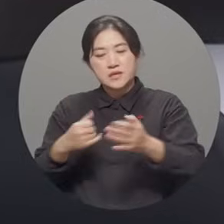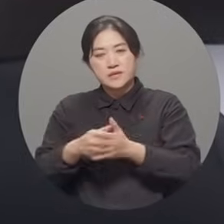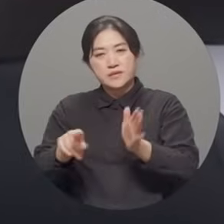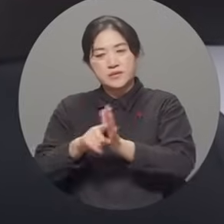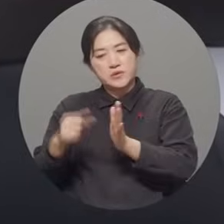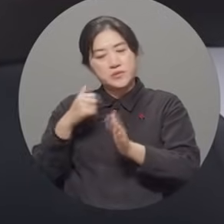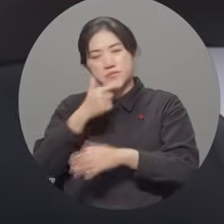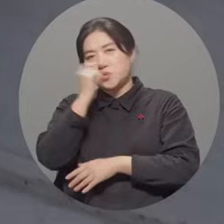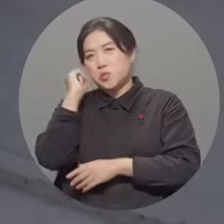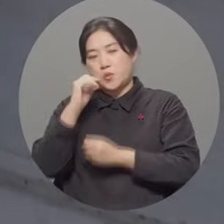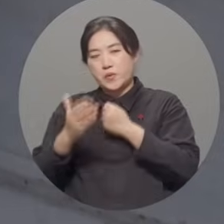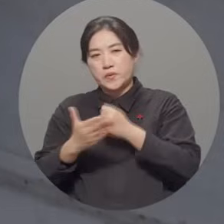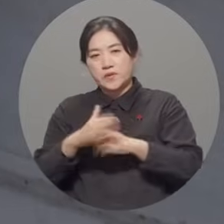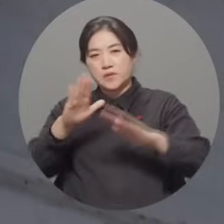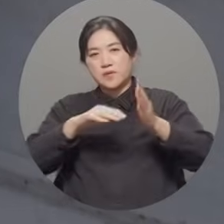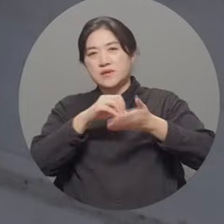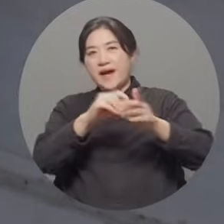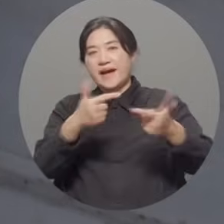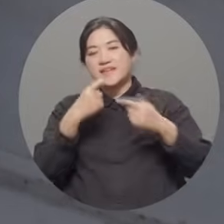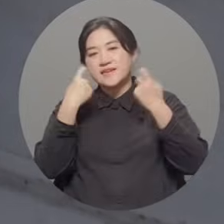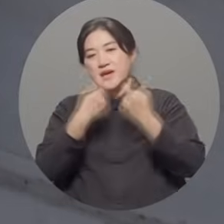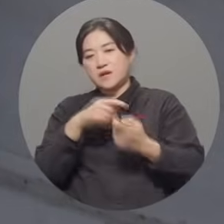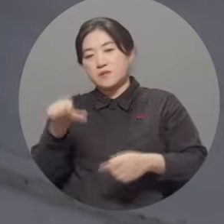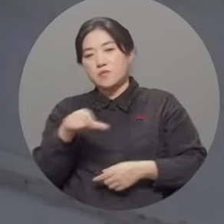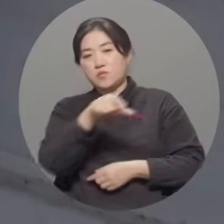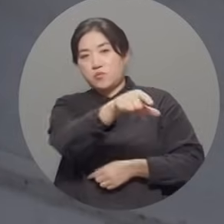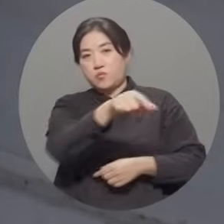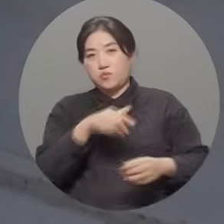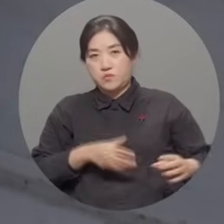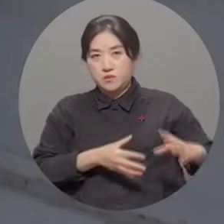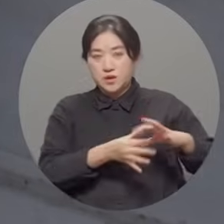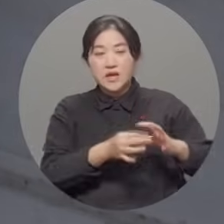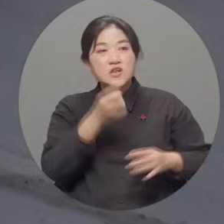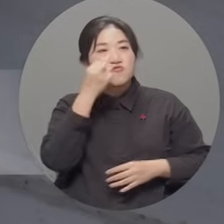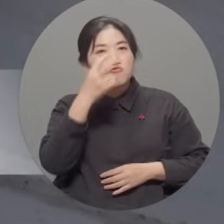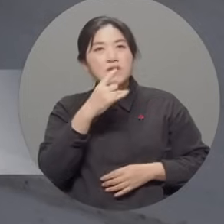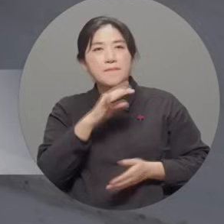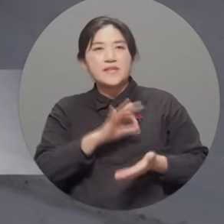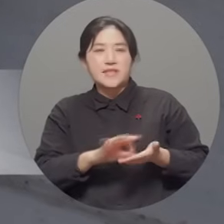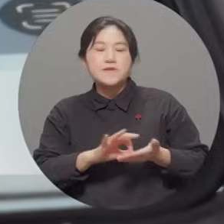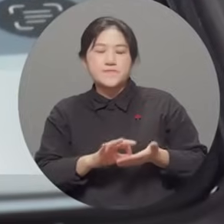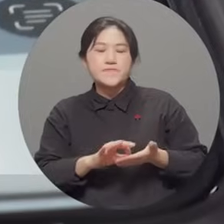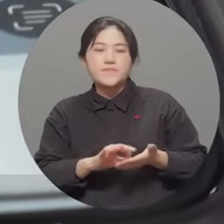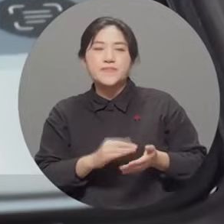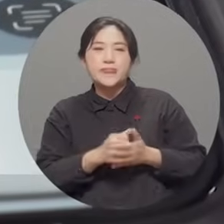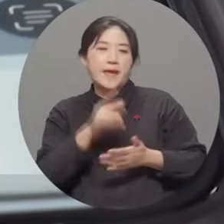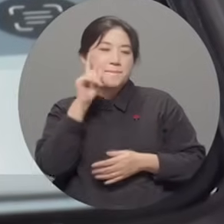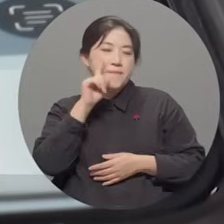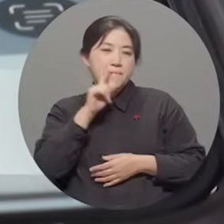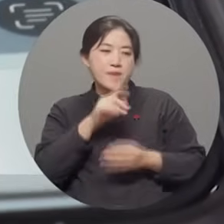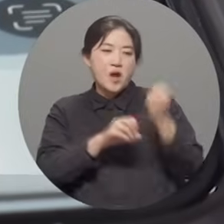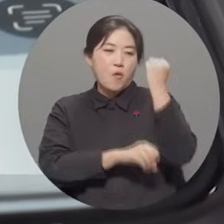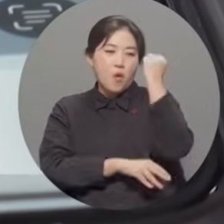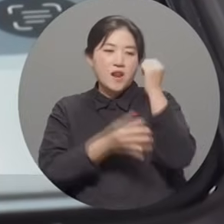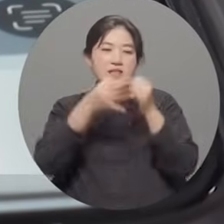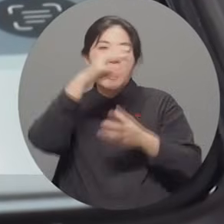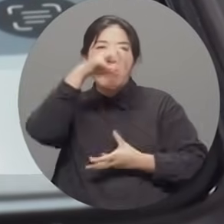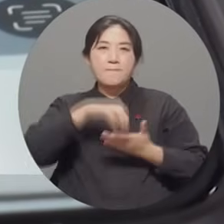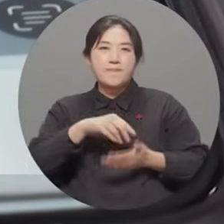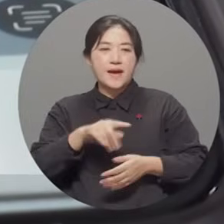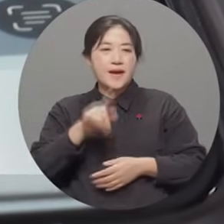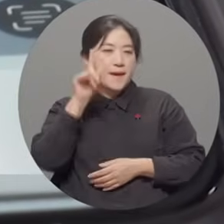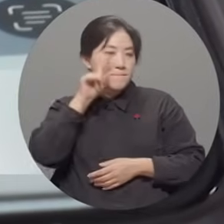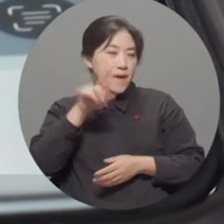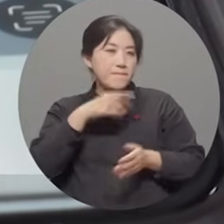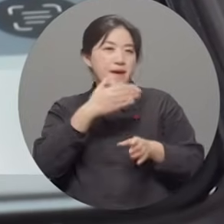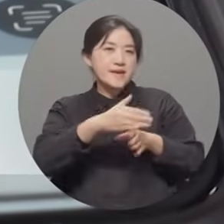낮다며 미등록 개인업체를 연결해줬습니다. 딱 두 달만 쓸 생각에 매일 원리금 25만 원씩을 갚는